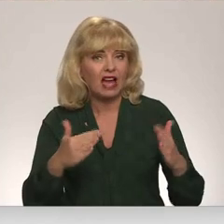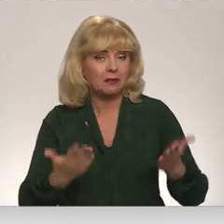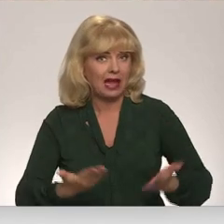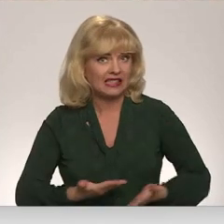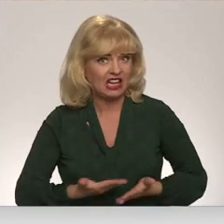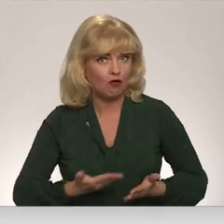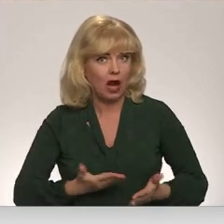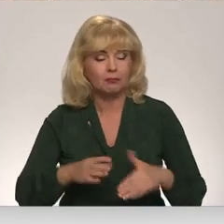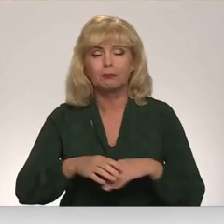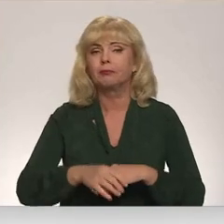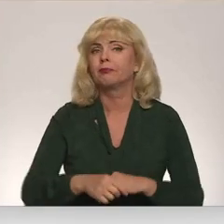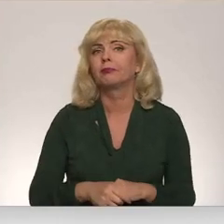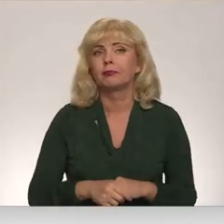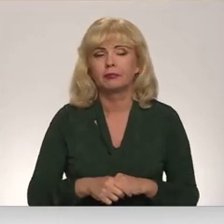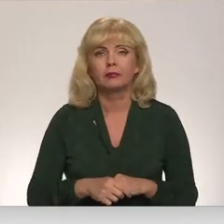Dati Stirāna.